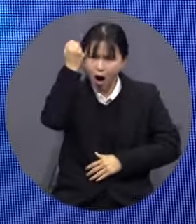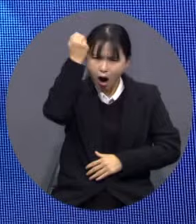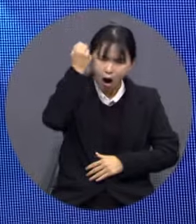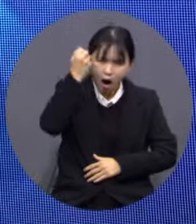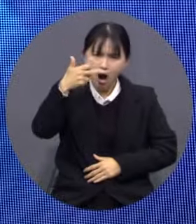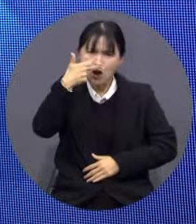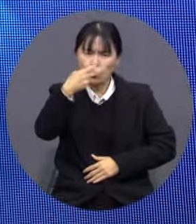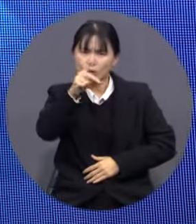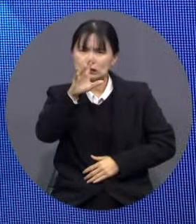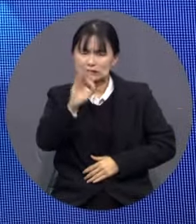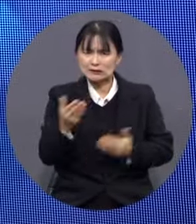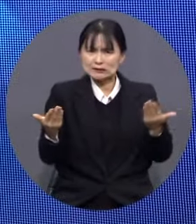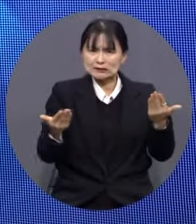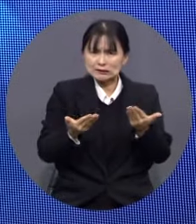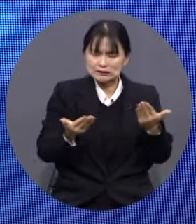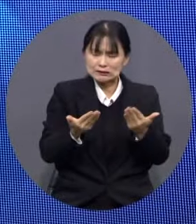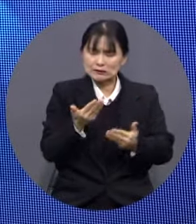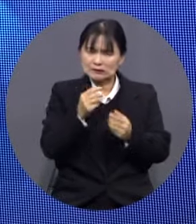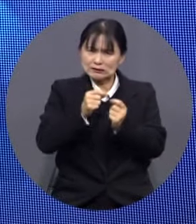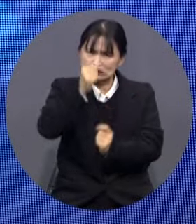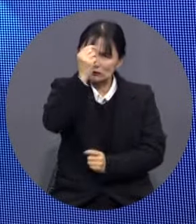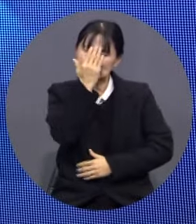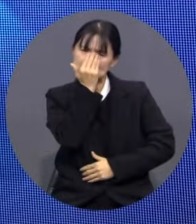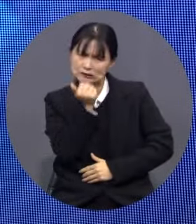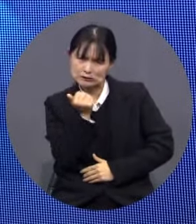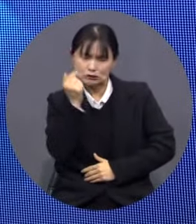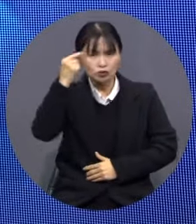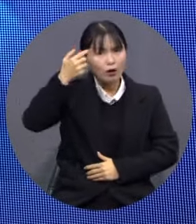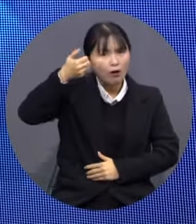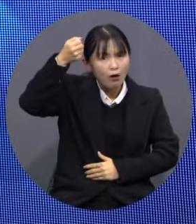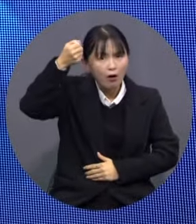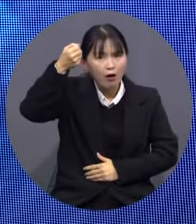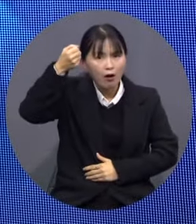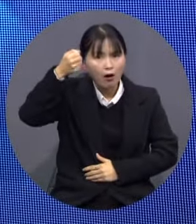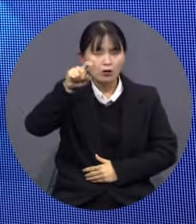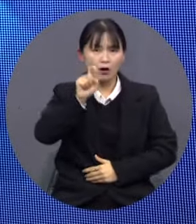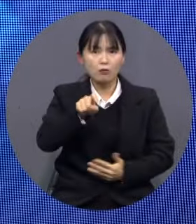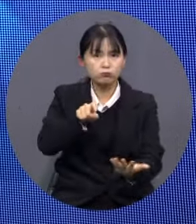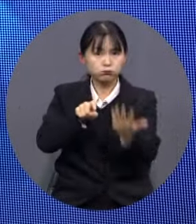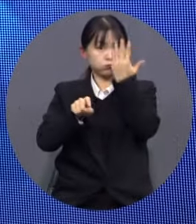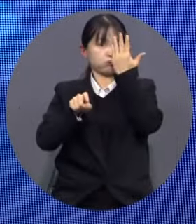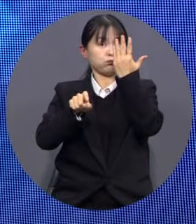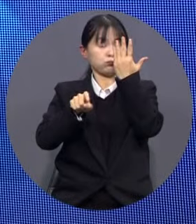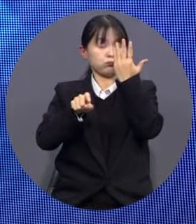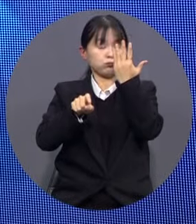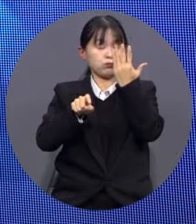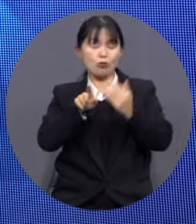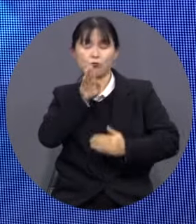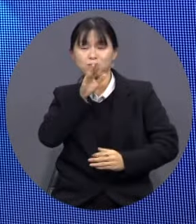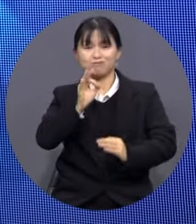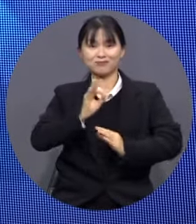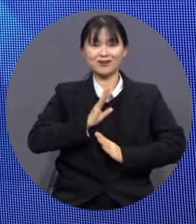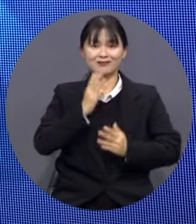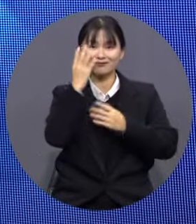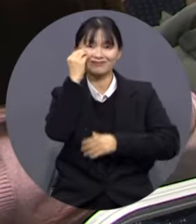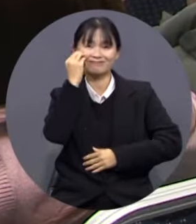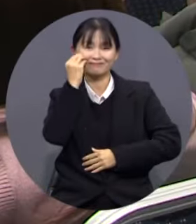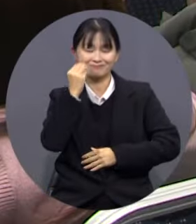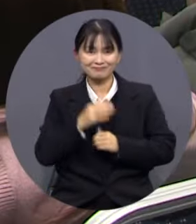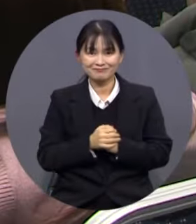코딩 작업을 하면서 길어질 거라 생각을 했는데 이렇게 클릭 하나로 챗봇을 만들 수 있어서 놀랍고